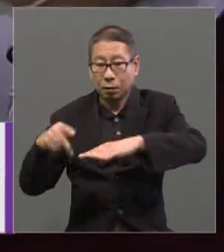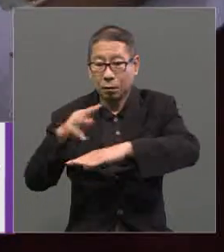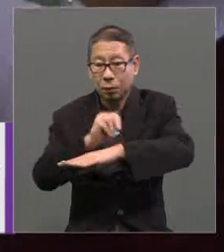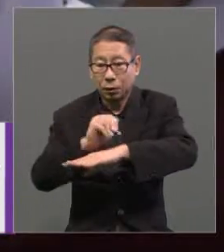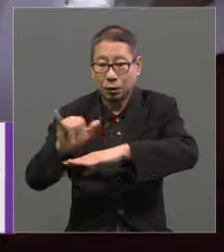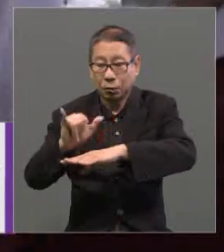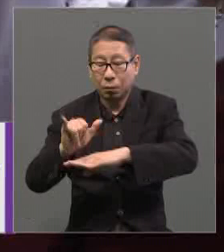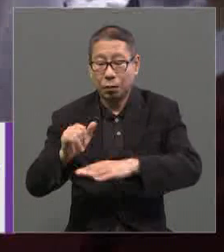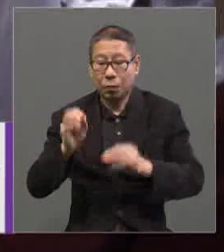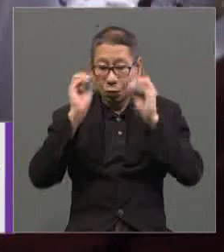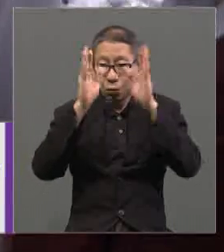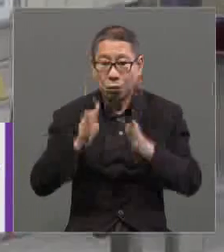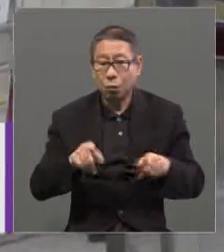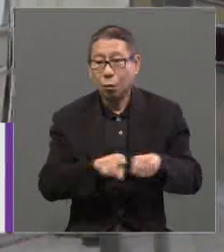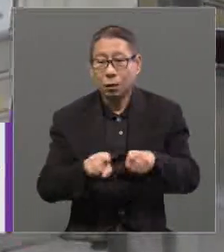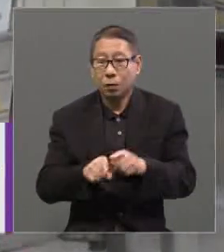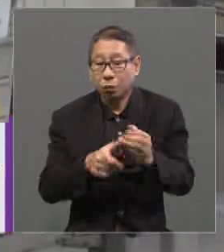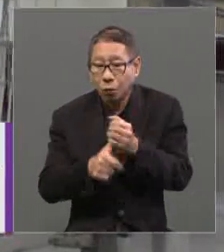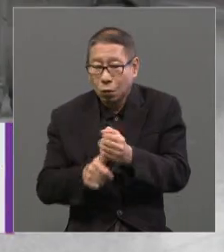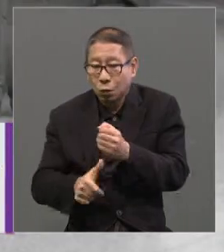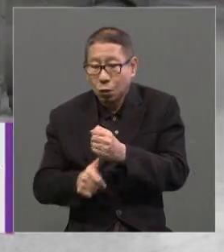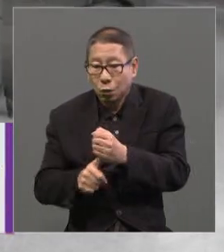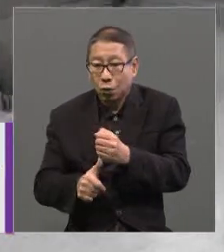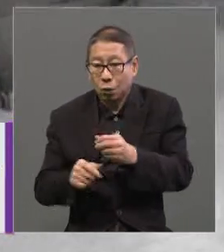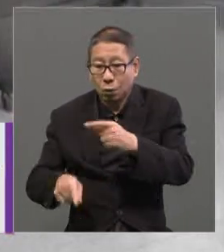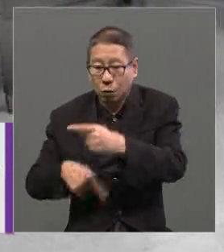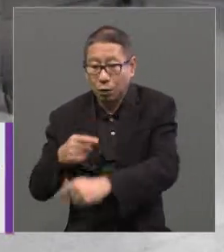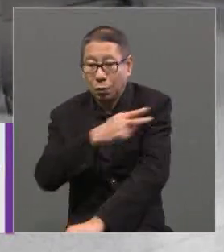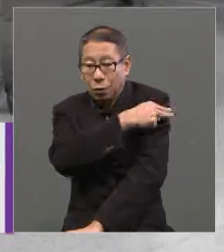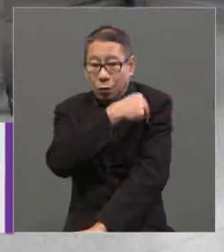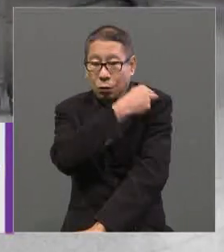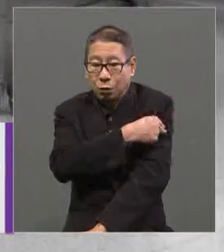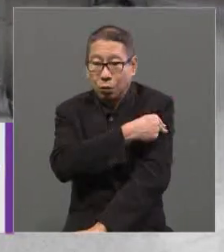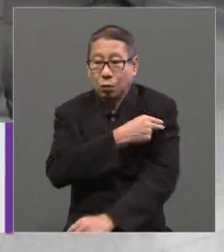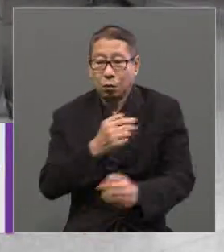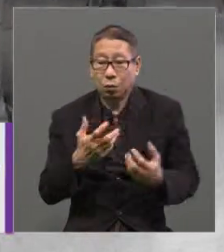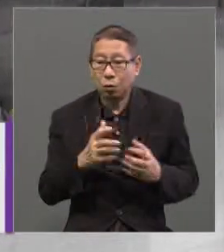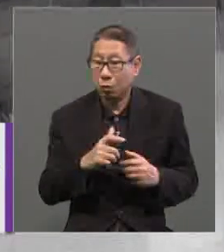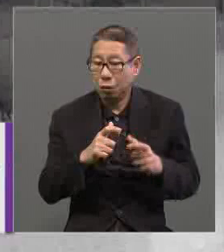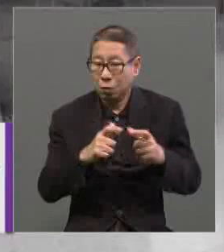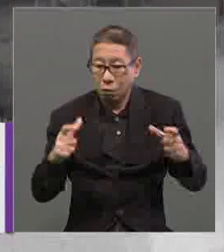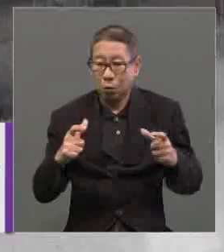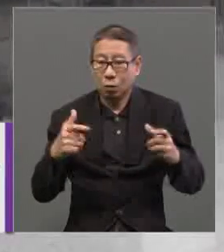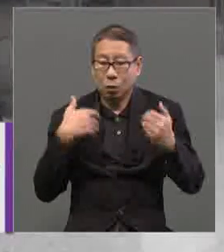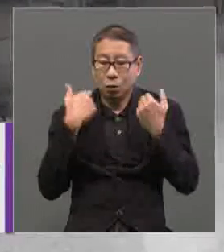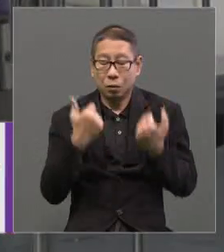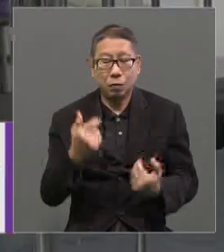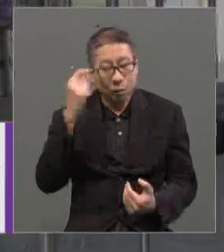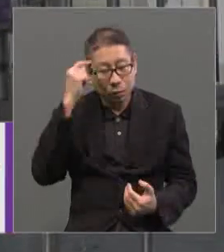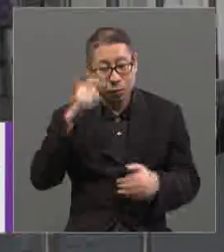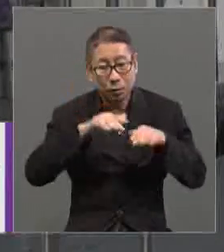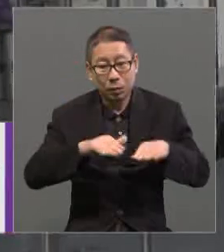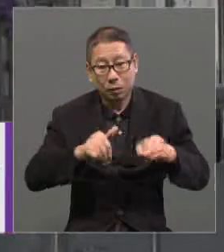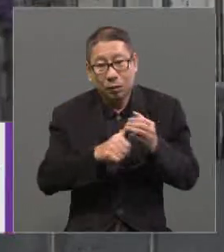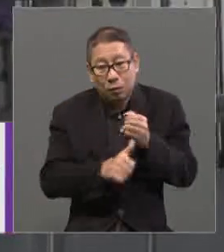นกันท้องร่วงท้องเสียรุนแรงจนต้องส่งเข้าโรงพยาบาลจำนวนมากเลยนะส่วนใหญ่เนี่ยเขาบอกว่าเ